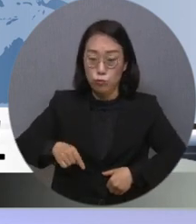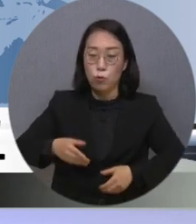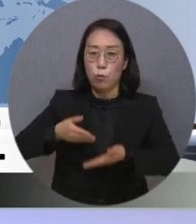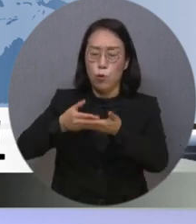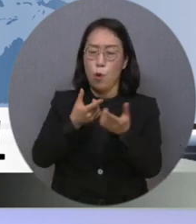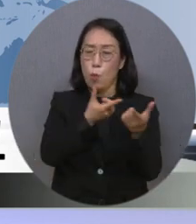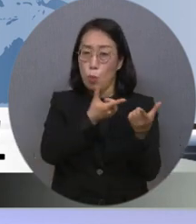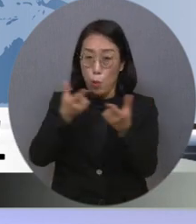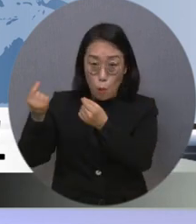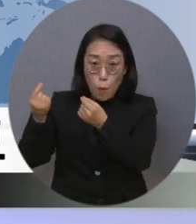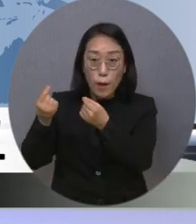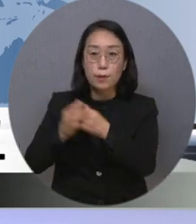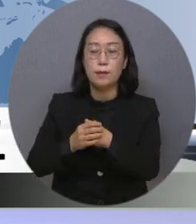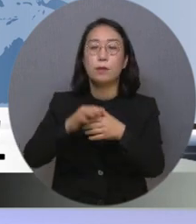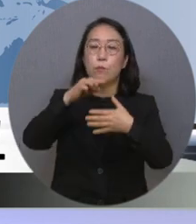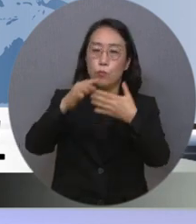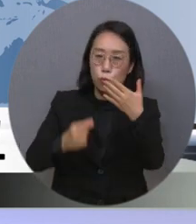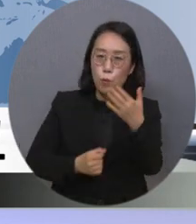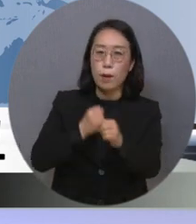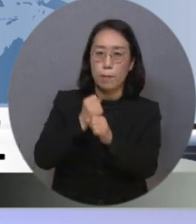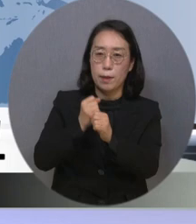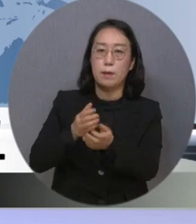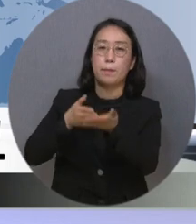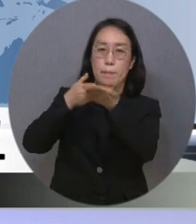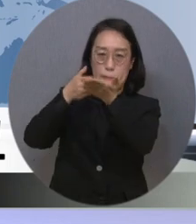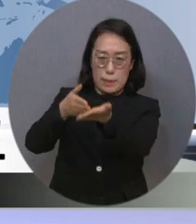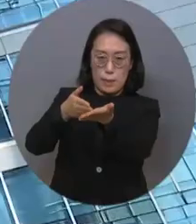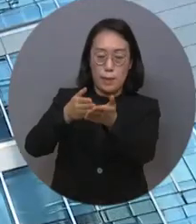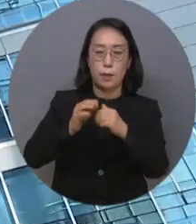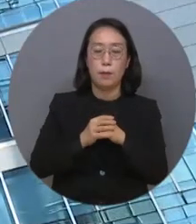표준화된 발달지원 프로그램 개발을 권고했습니다.